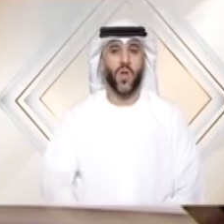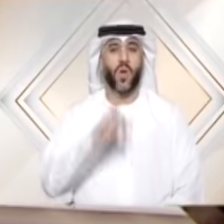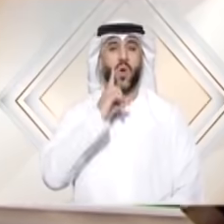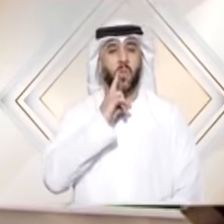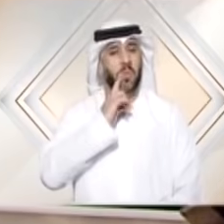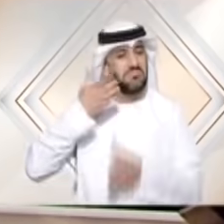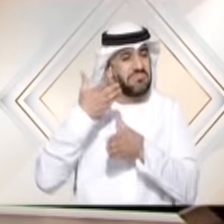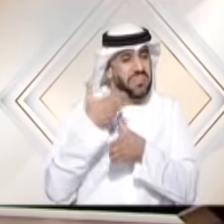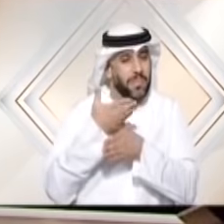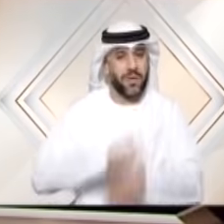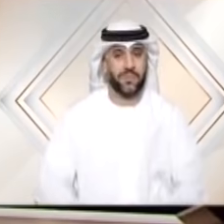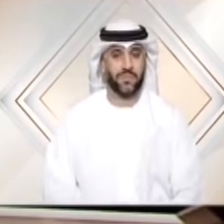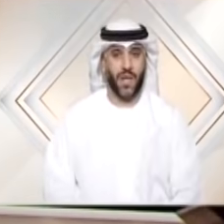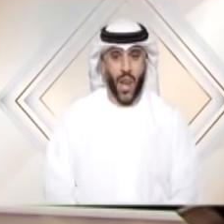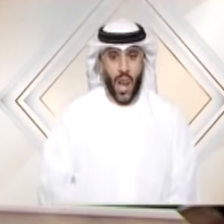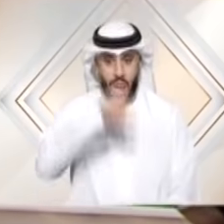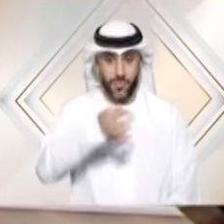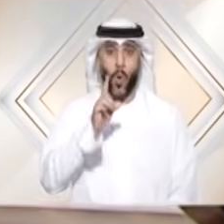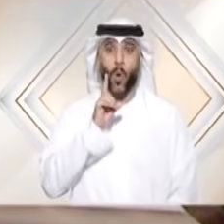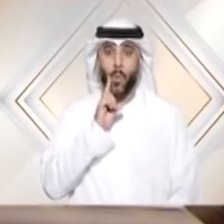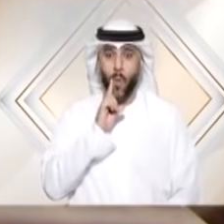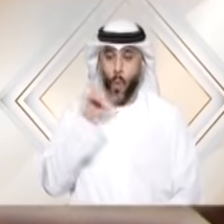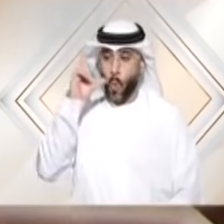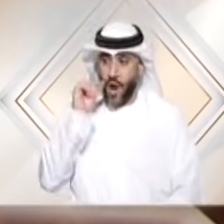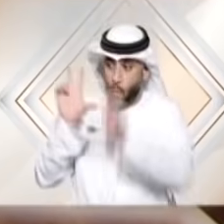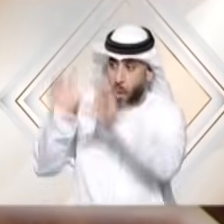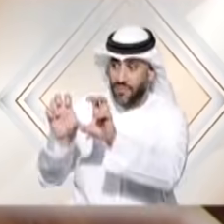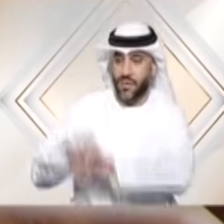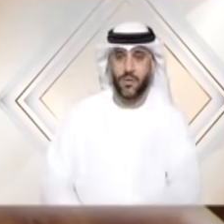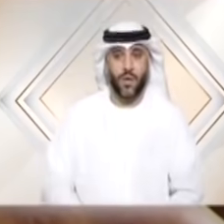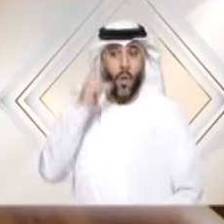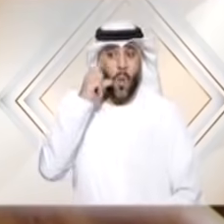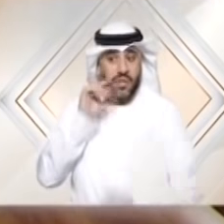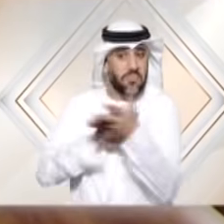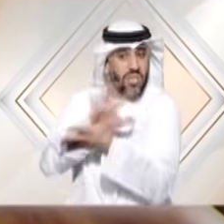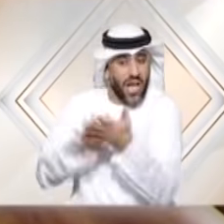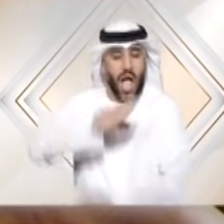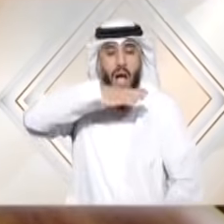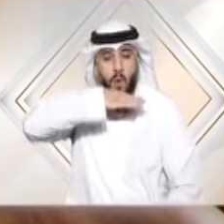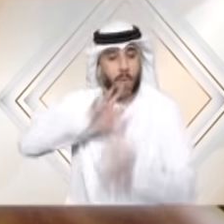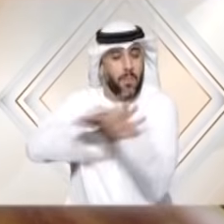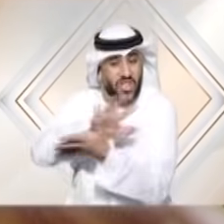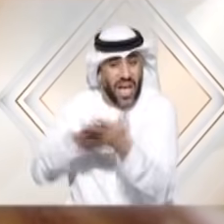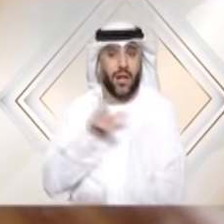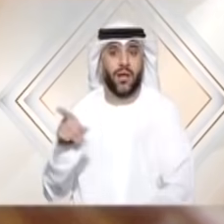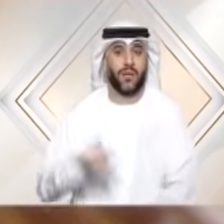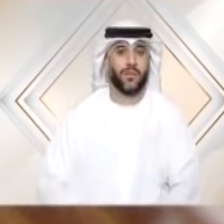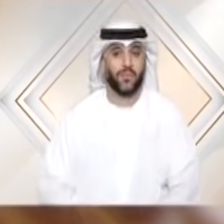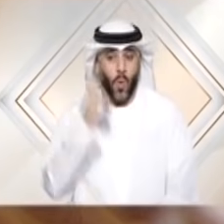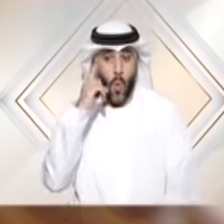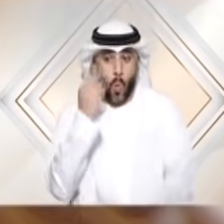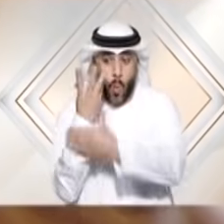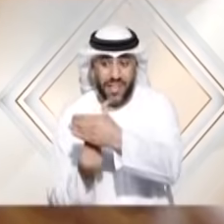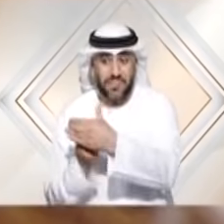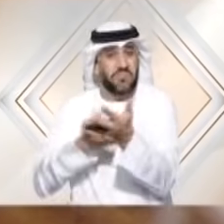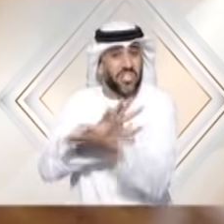الأمهات. أنتم الأمهات تقولون والله الرجال يظلمونا، وأبوك ظلمني، أنت تساعدي ظلم ابنك على